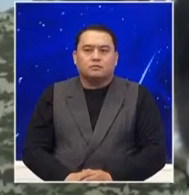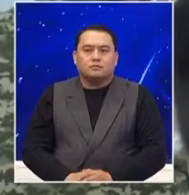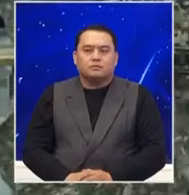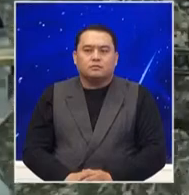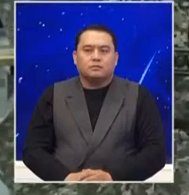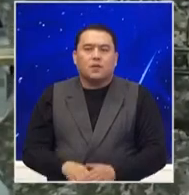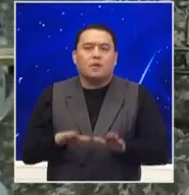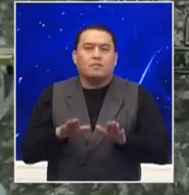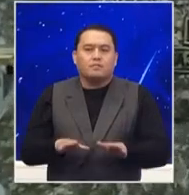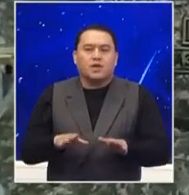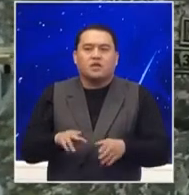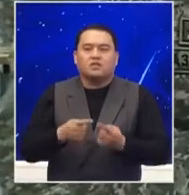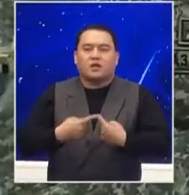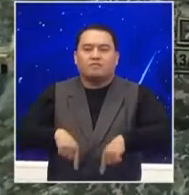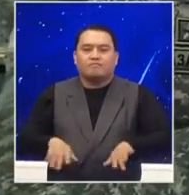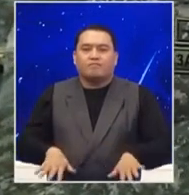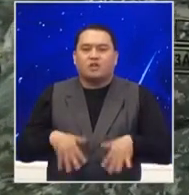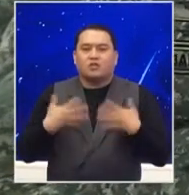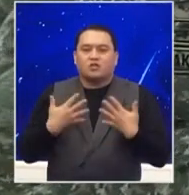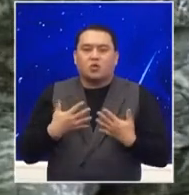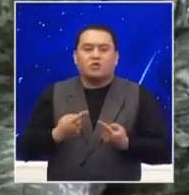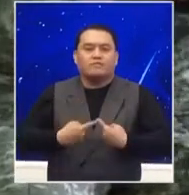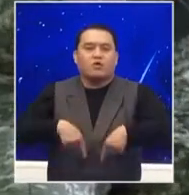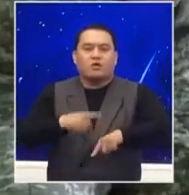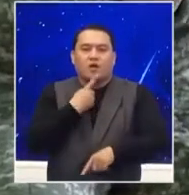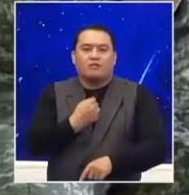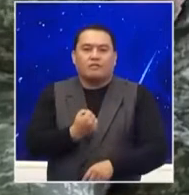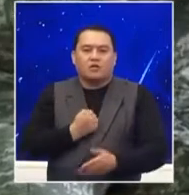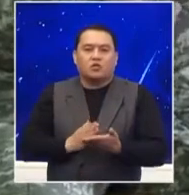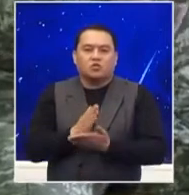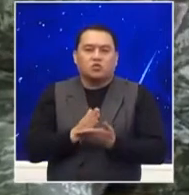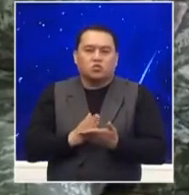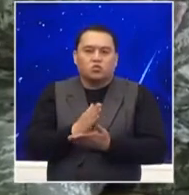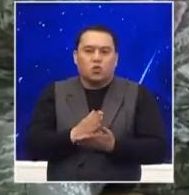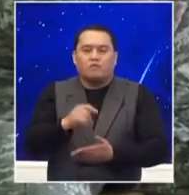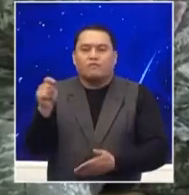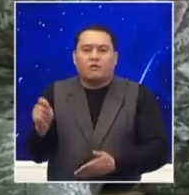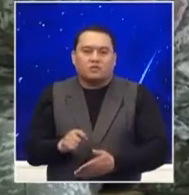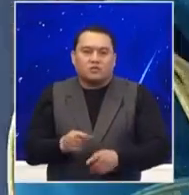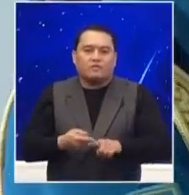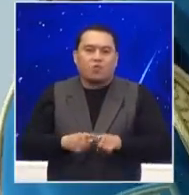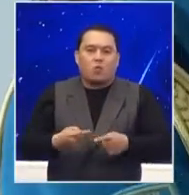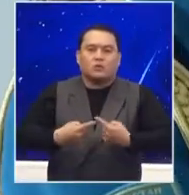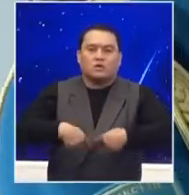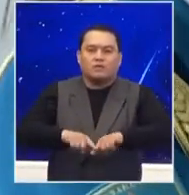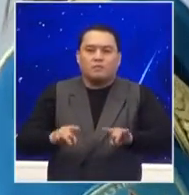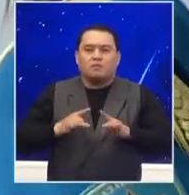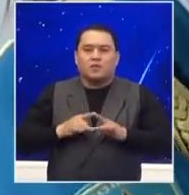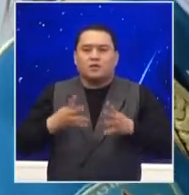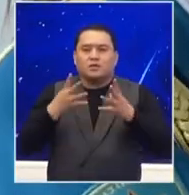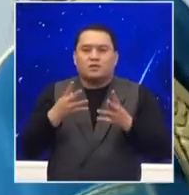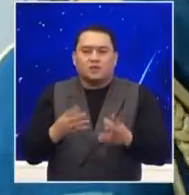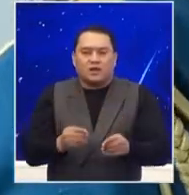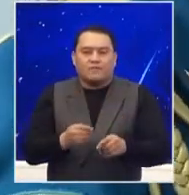В местном гарнизоне царит воодушевляющая атмосфера. Военнослужащие войсковой части 18404 празднуют День